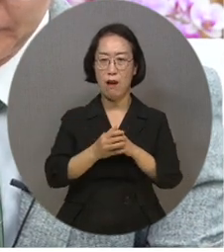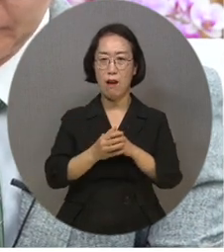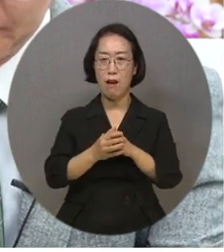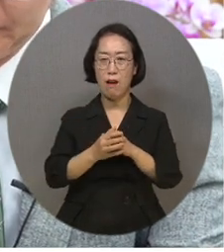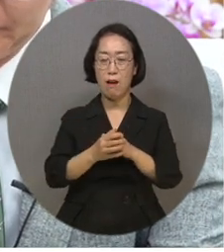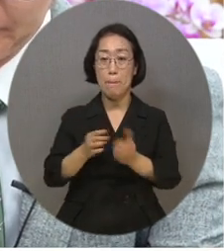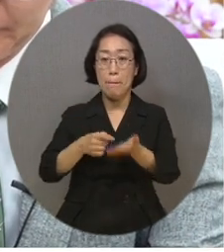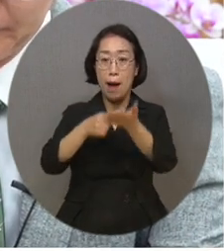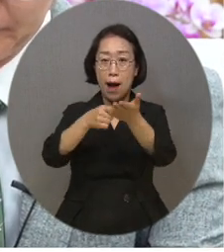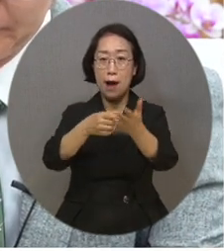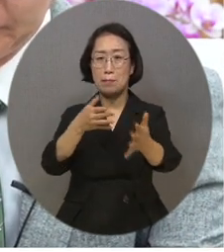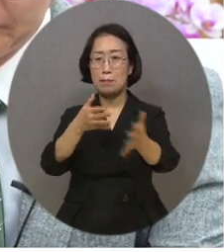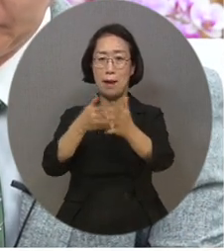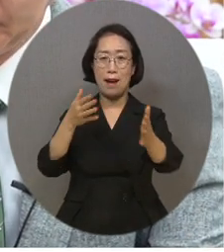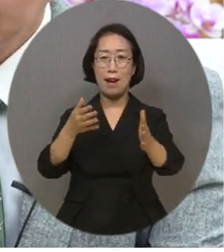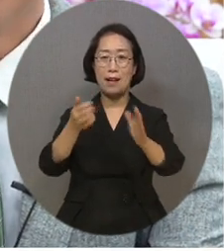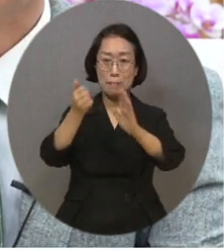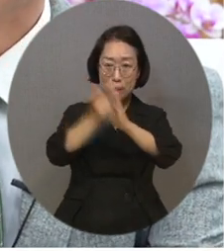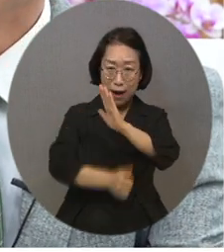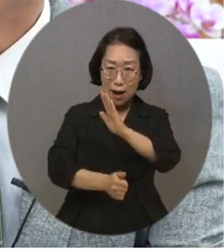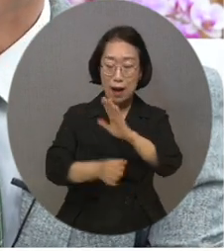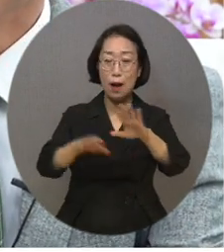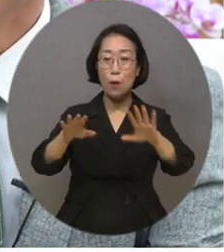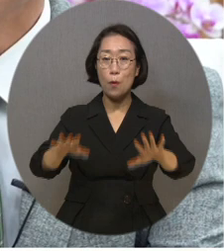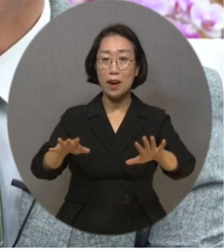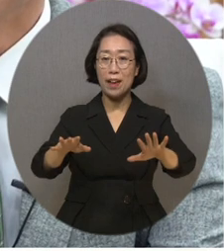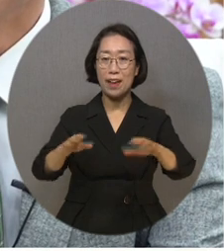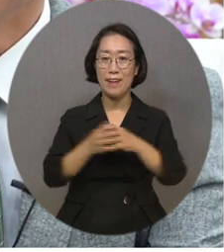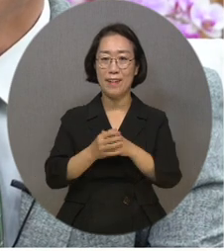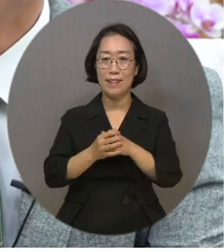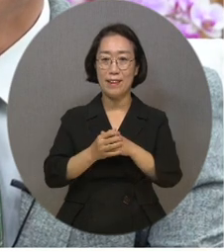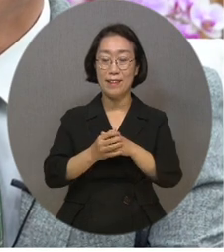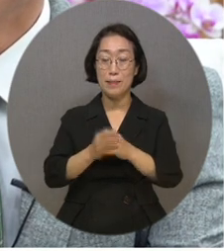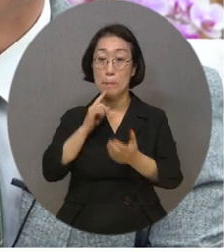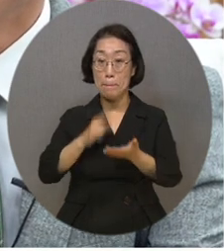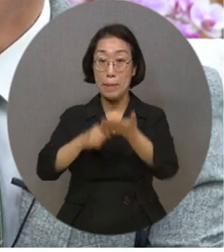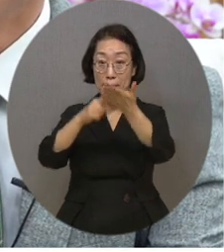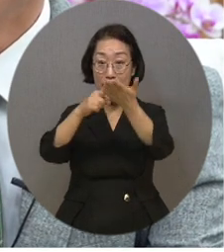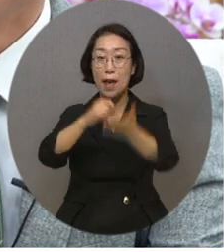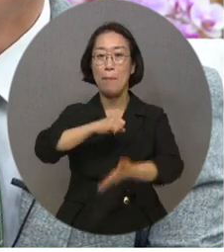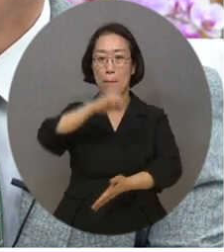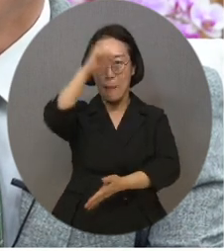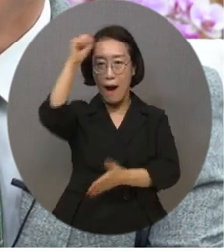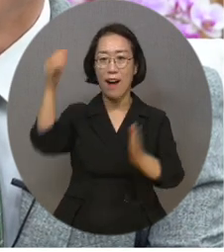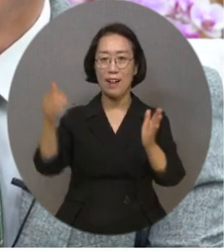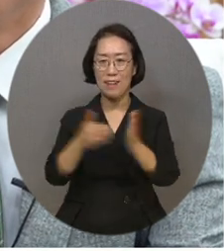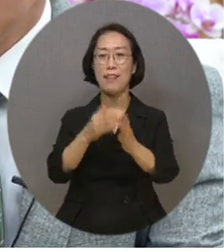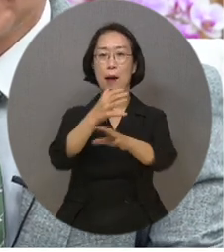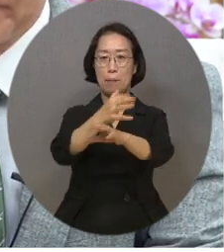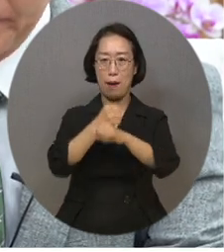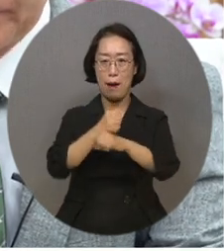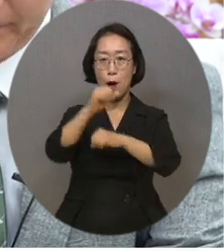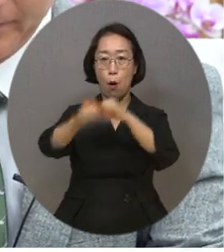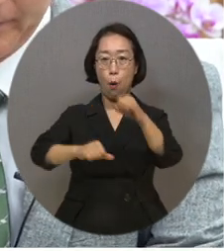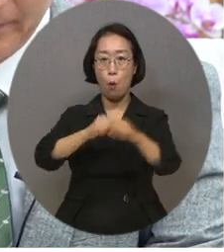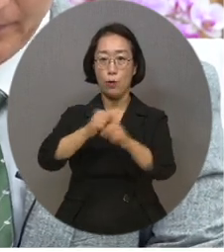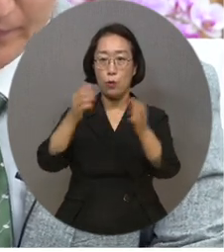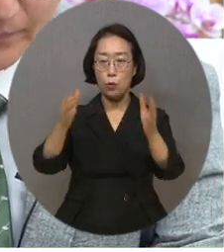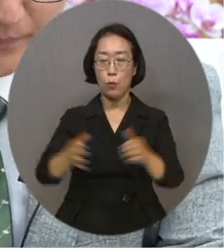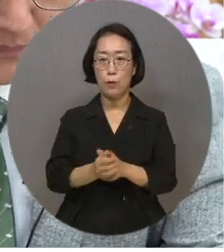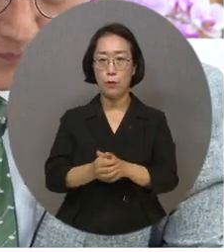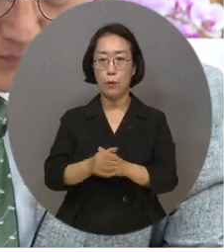했다가 좀 실패를 했는데 금년에는 이번에 성공을 했습니다. 그래서 앞으로 5년 동안